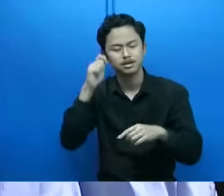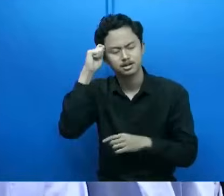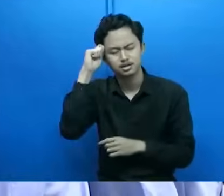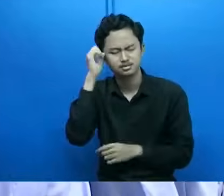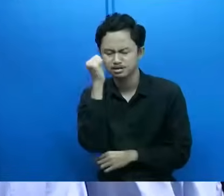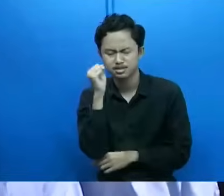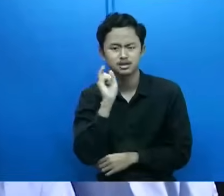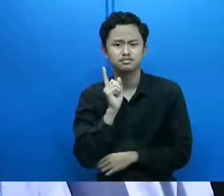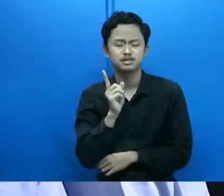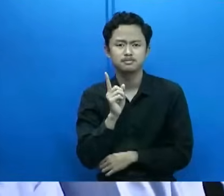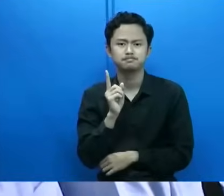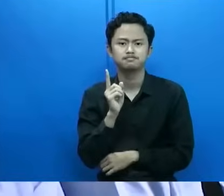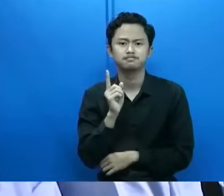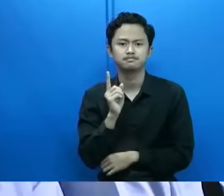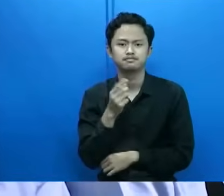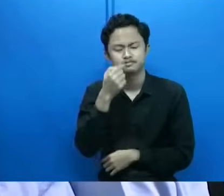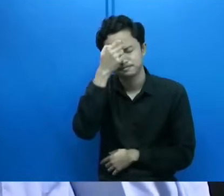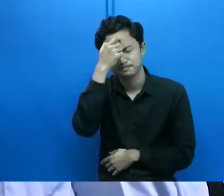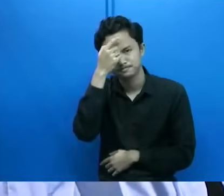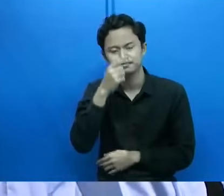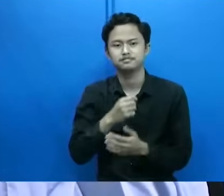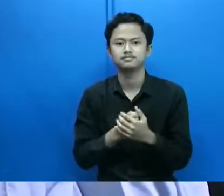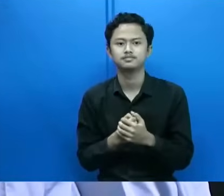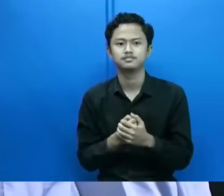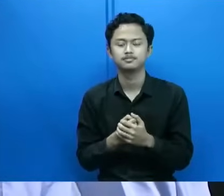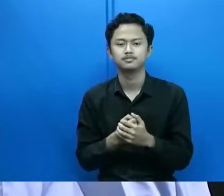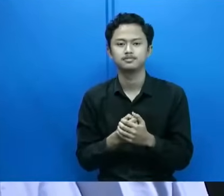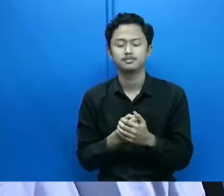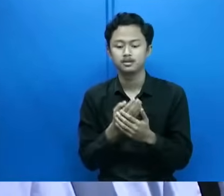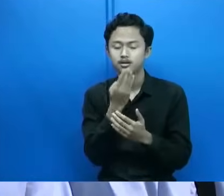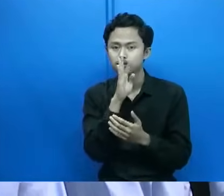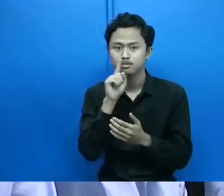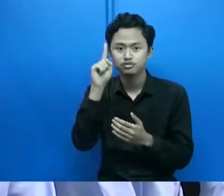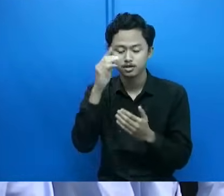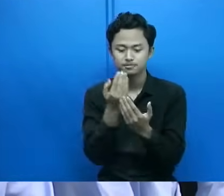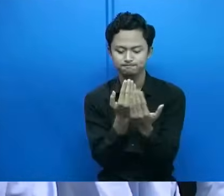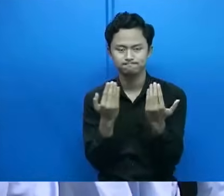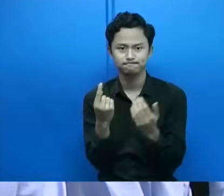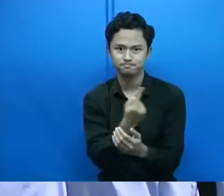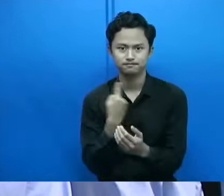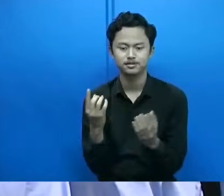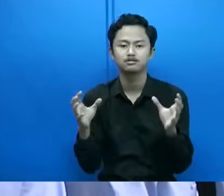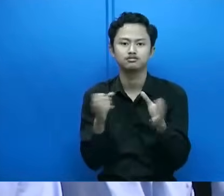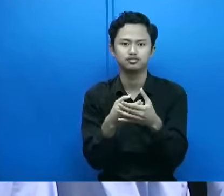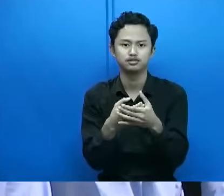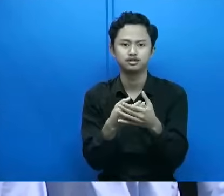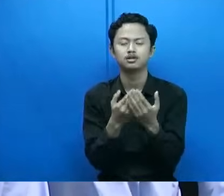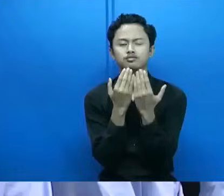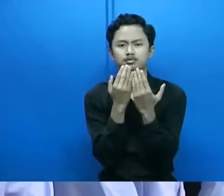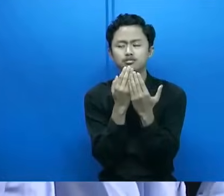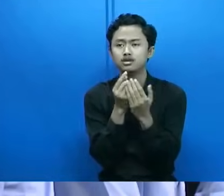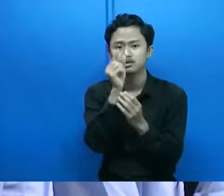kita. Alhamdulillah kita bisa bersama di sini. Mudah-mudahan beliau memiliki kesempatan menyaksikan kita semuanya, bahwa kita di sini